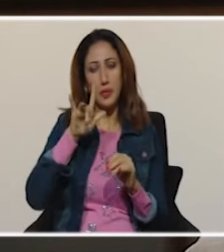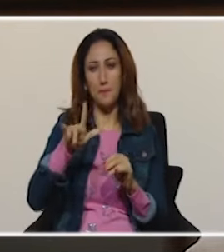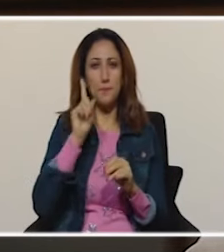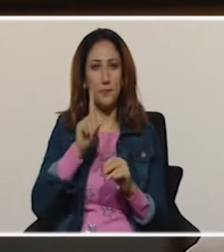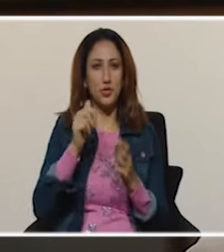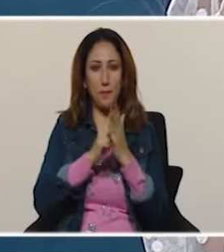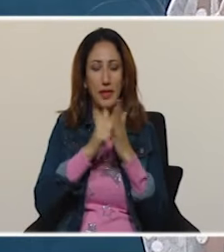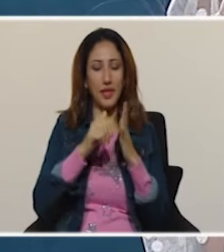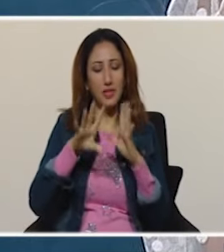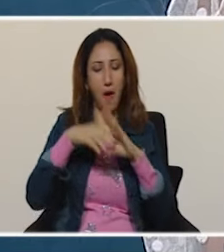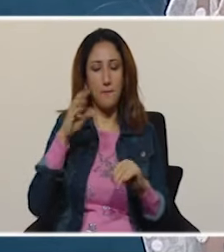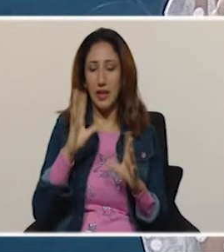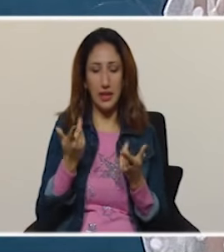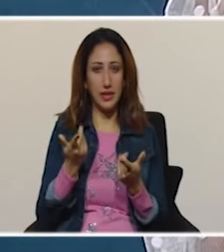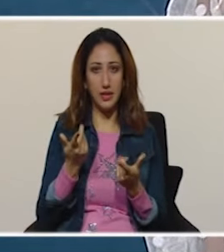تعمليها؟